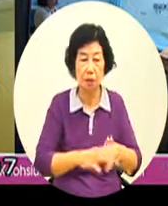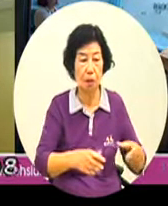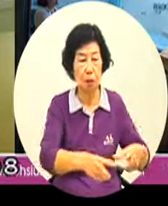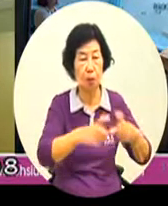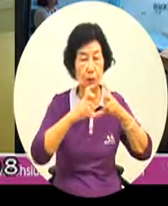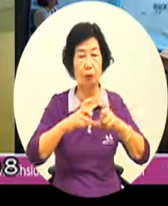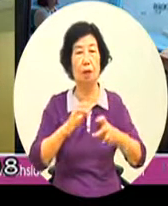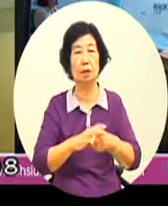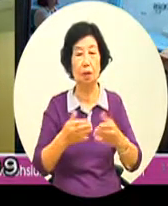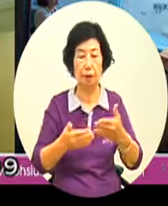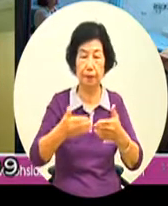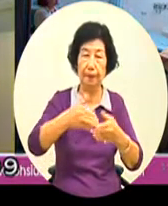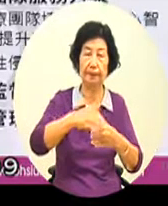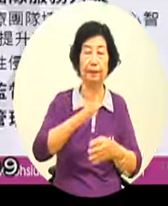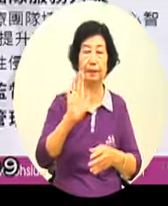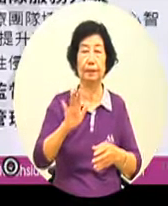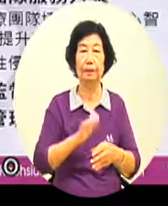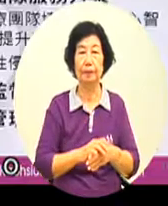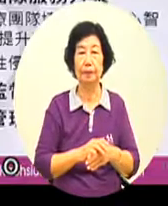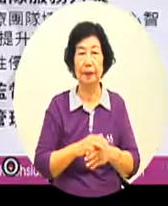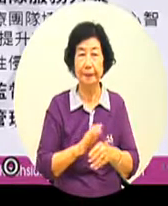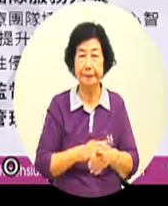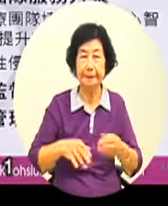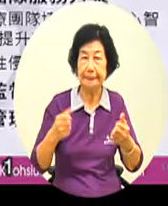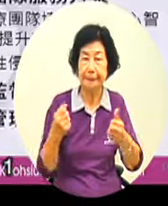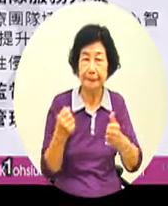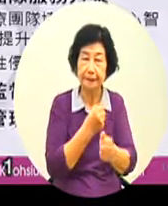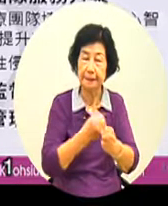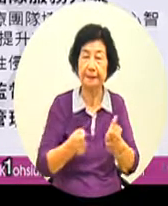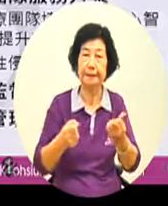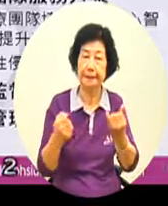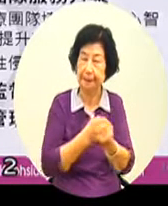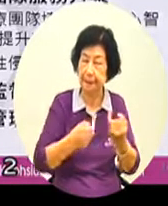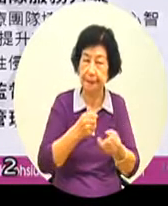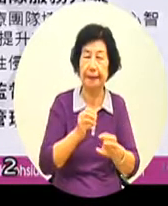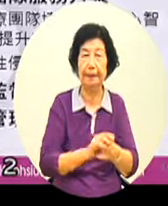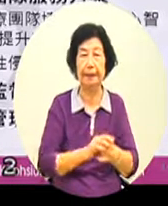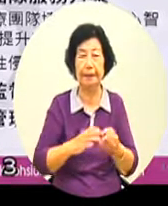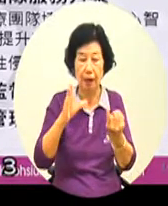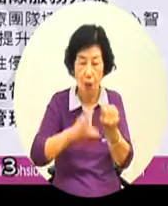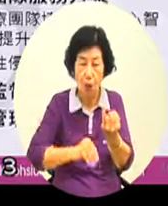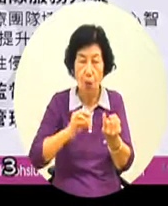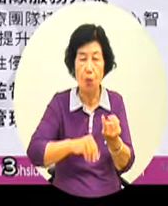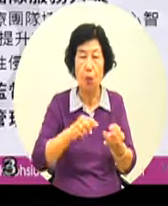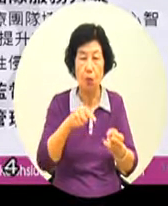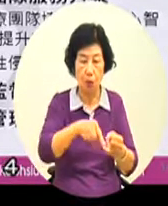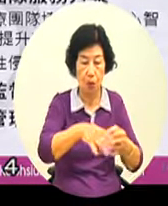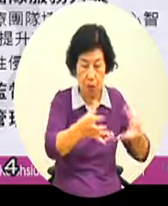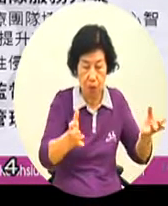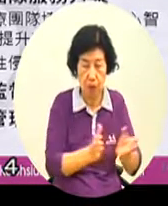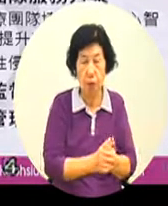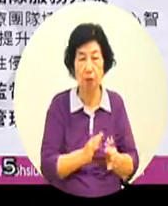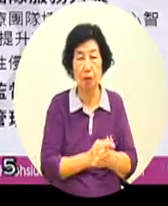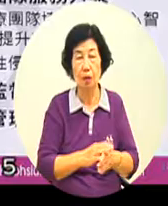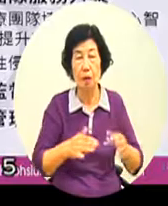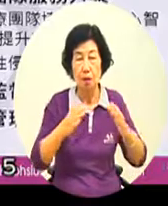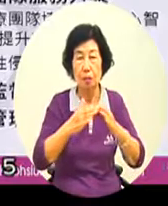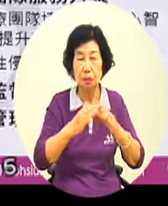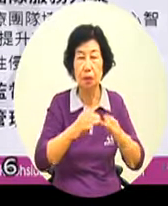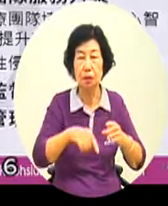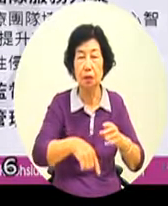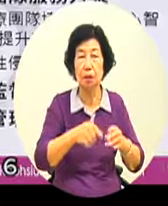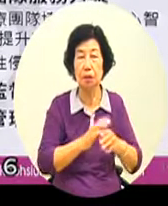那针对家暴、性侵害跟性骚扰的部分，我们有家庭暴力安全防护网的部